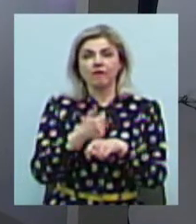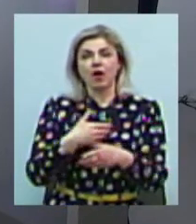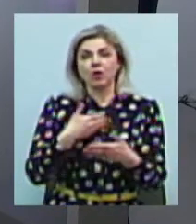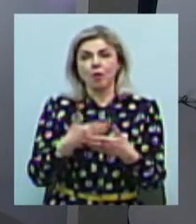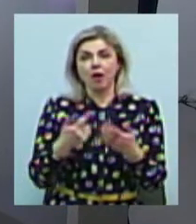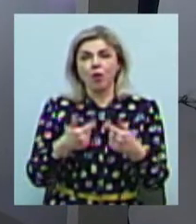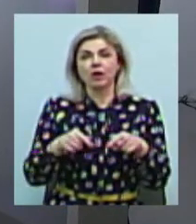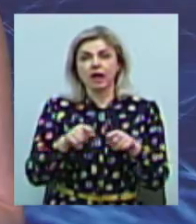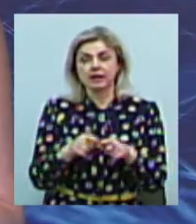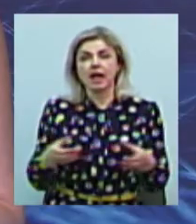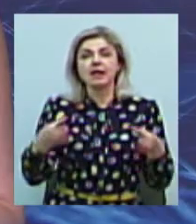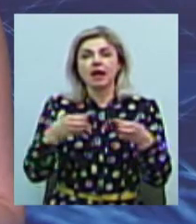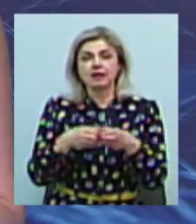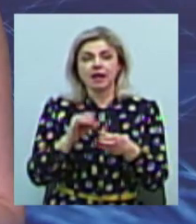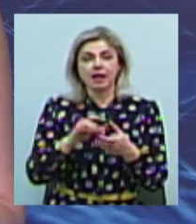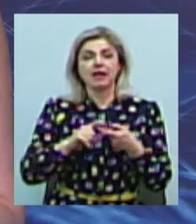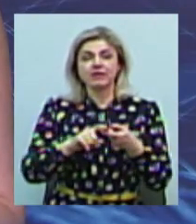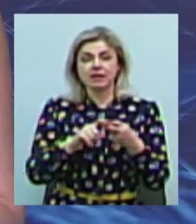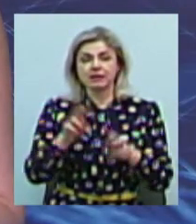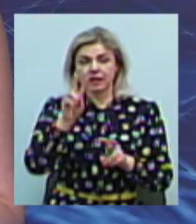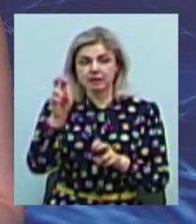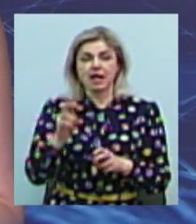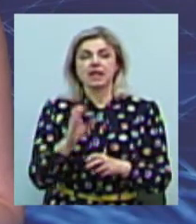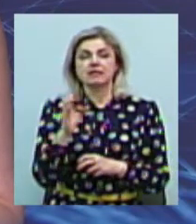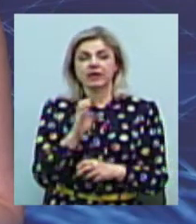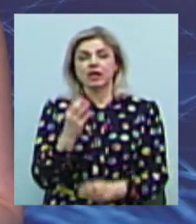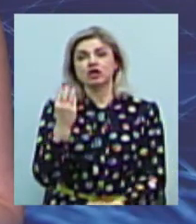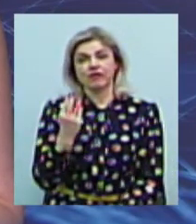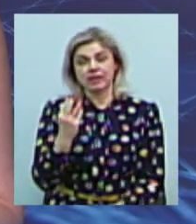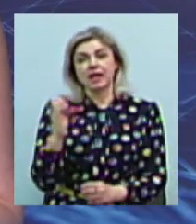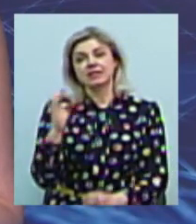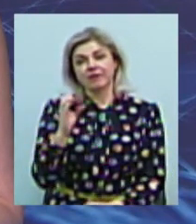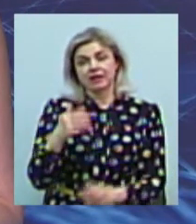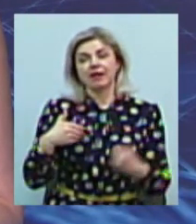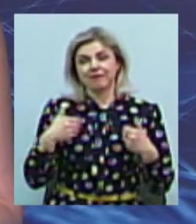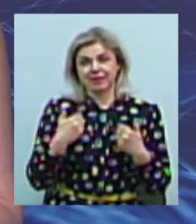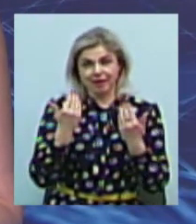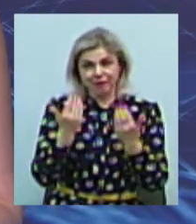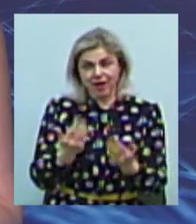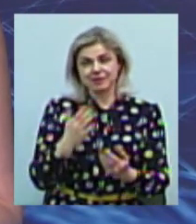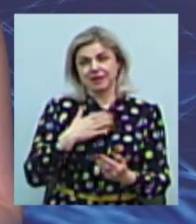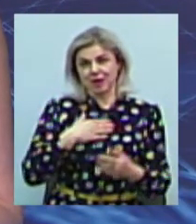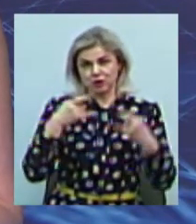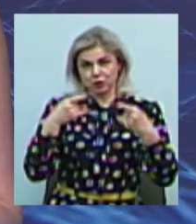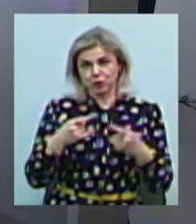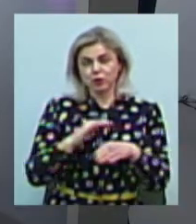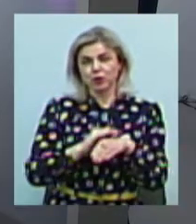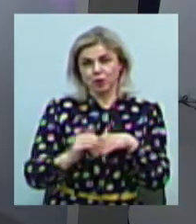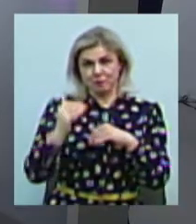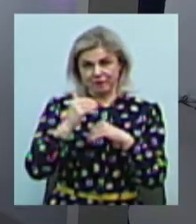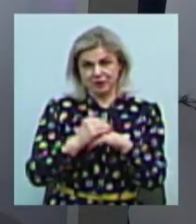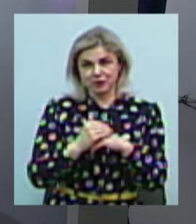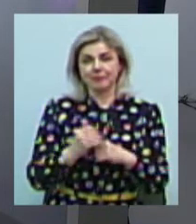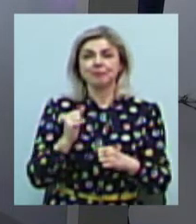організації «Єднання та взаємодія» Світлана Швидя. Світлана, я вітаю вас в нашій студії. Добрий вечір. Добрий вечір.